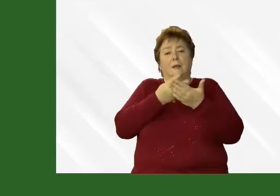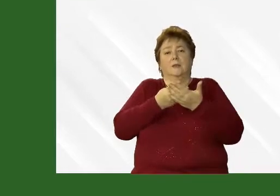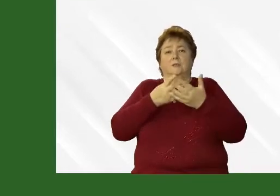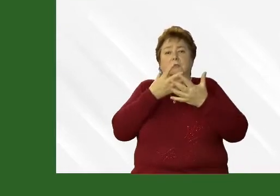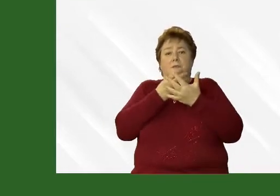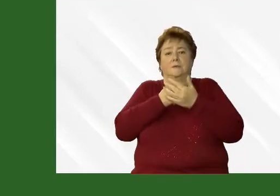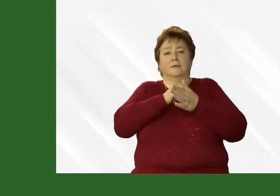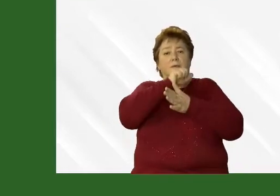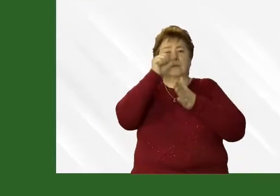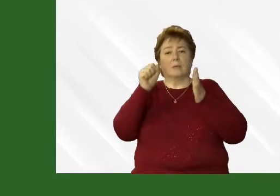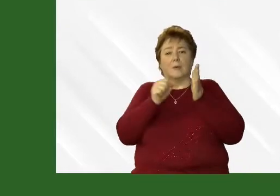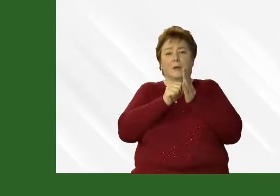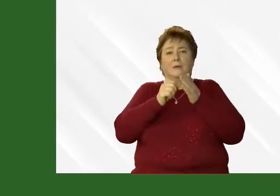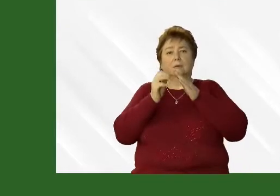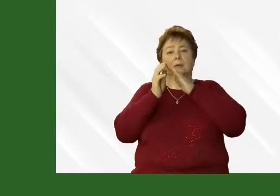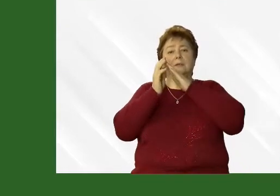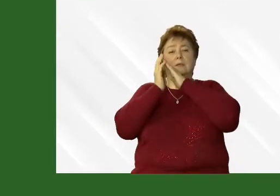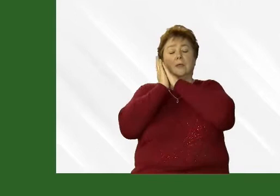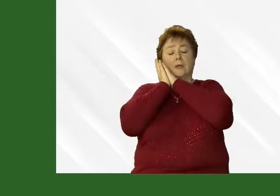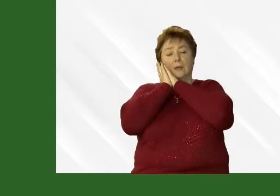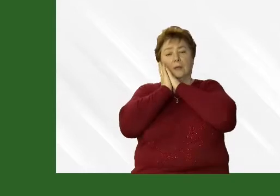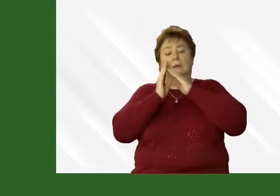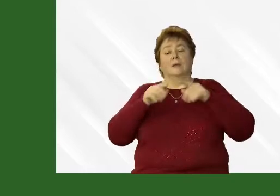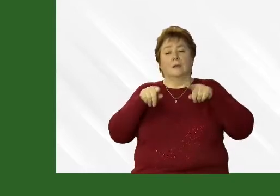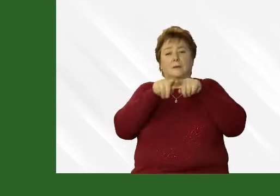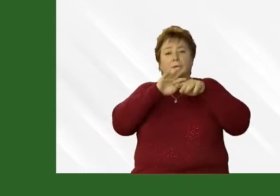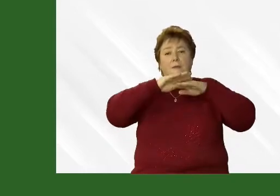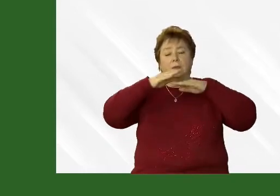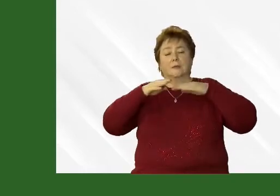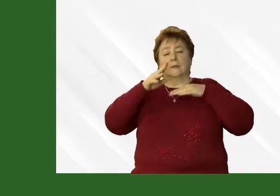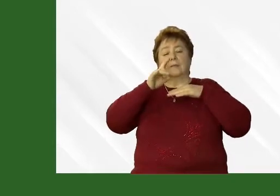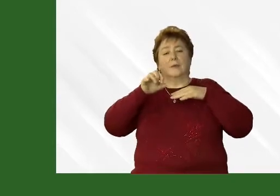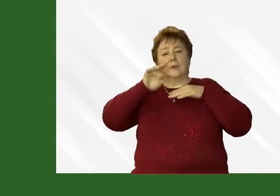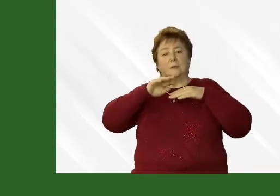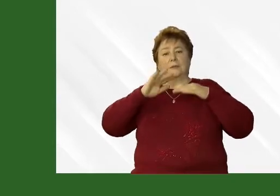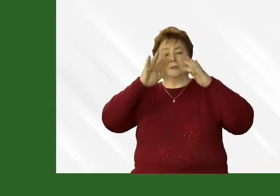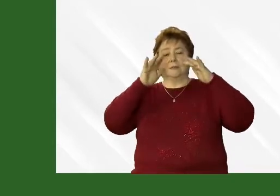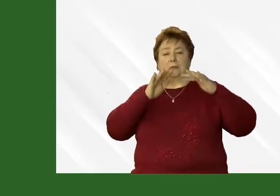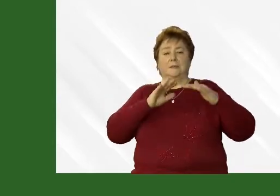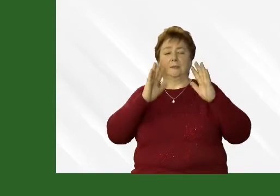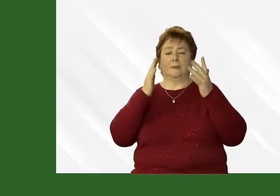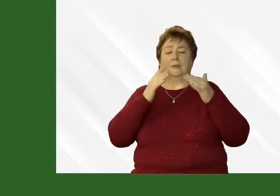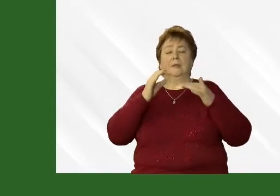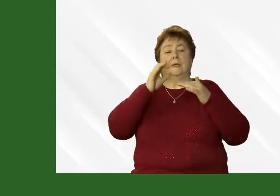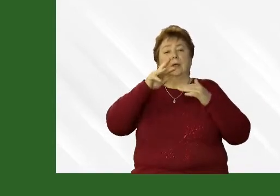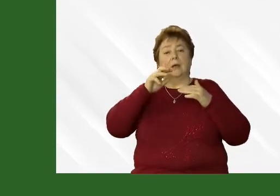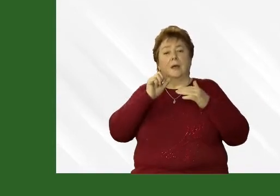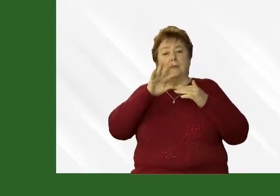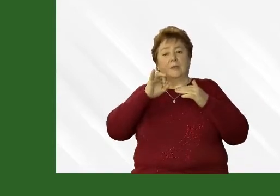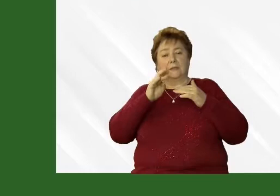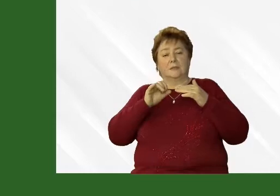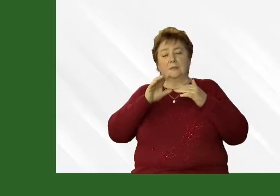в своей морозной дремоте, в складках мантии снега, светящегося аметистами и изумрудами